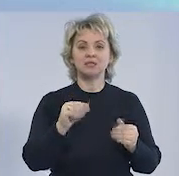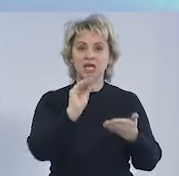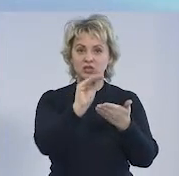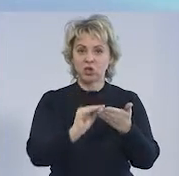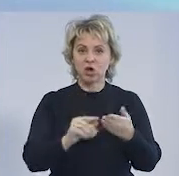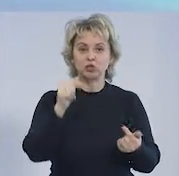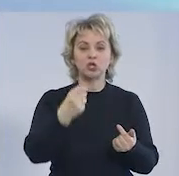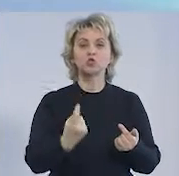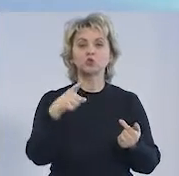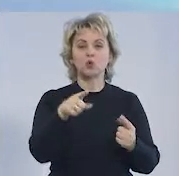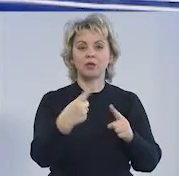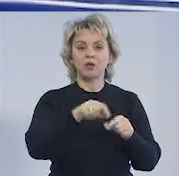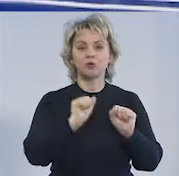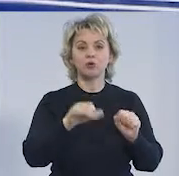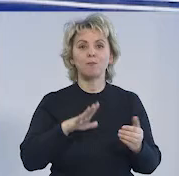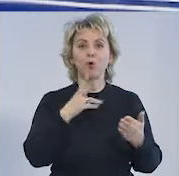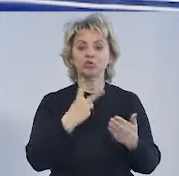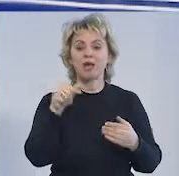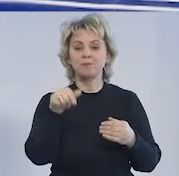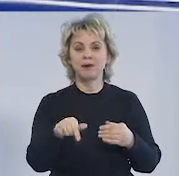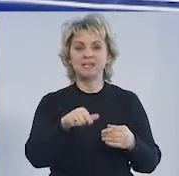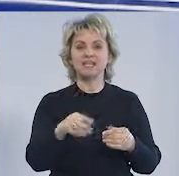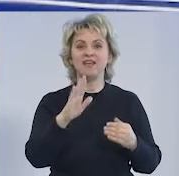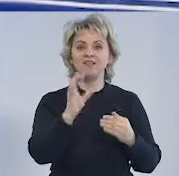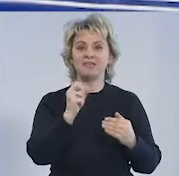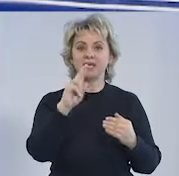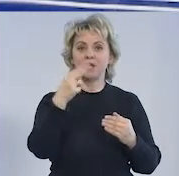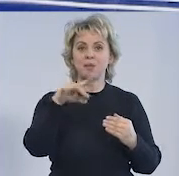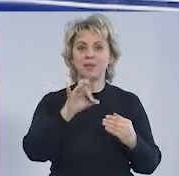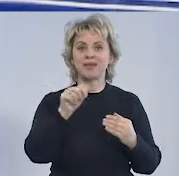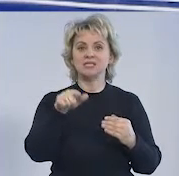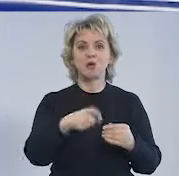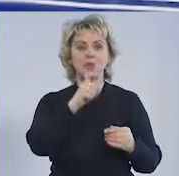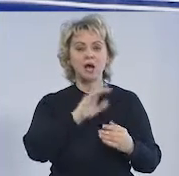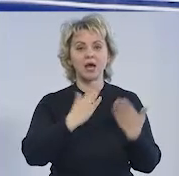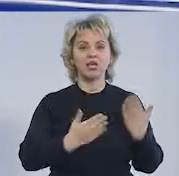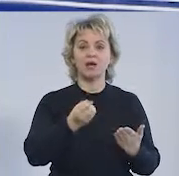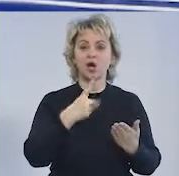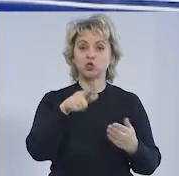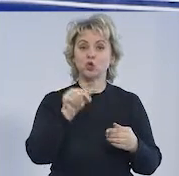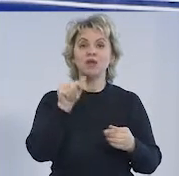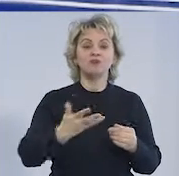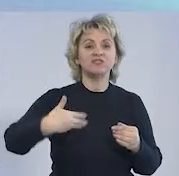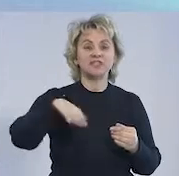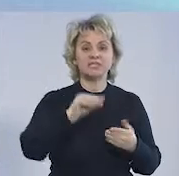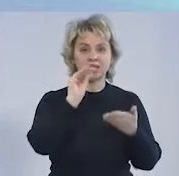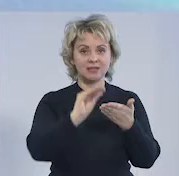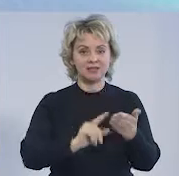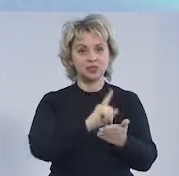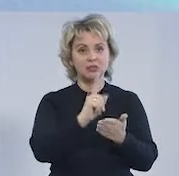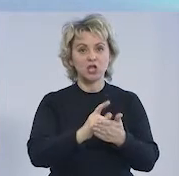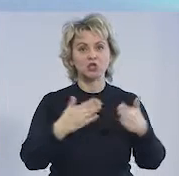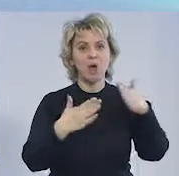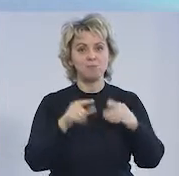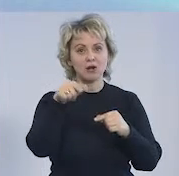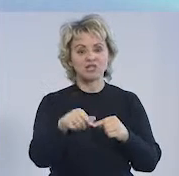данные, источники, на которые вы можете опираться, потому что в Википедии плоха она или хороша, но тем не менее все данные должны